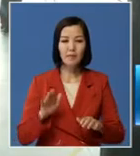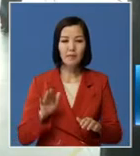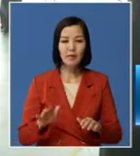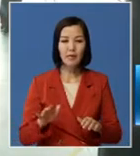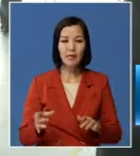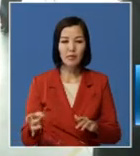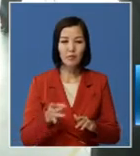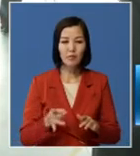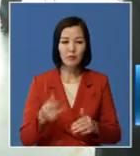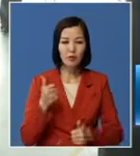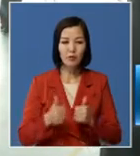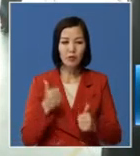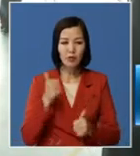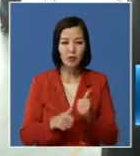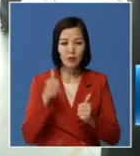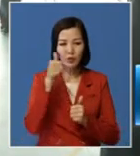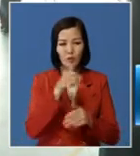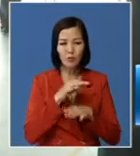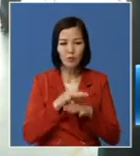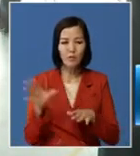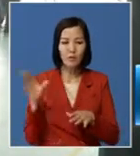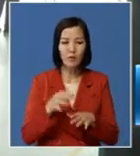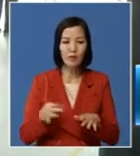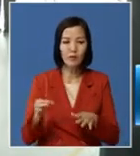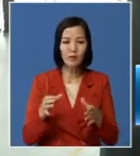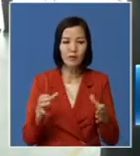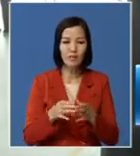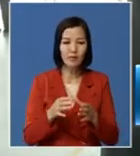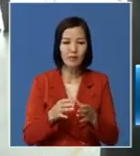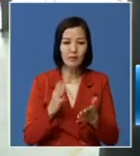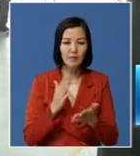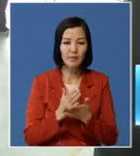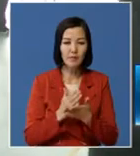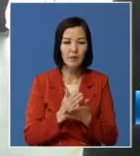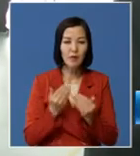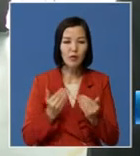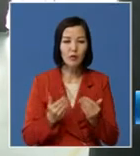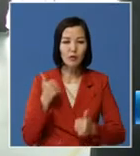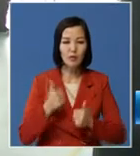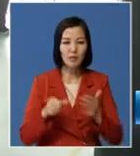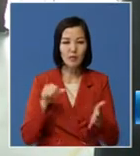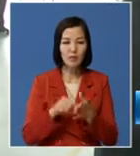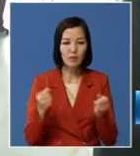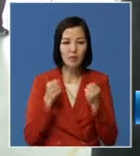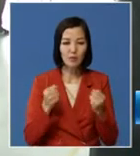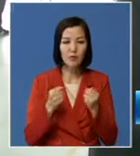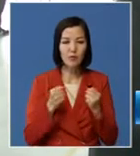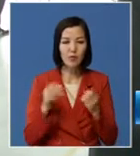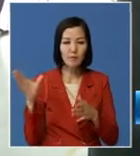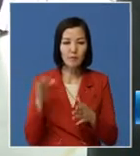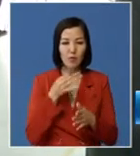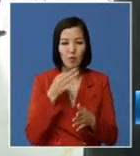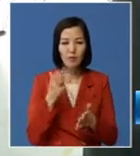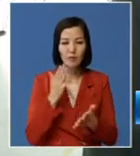республикалық турнирі жылда ұйымдастырылады. Барлық облыстарда федерацияларымыз бар. Бүгінгі жарысқа қатысып жатқан спортшылардың барлығы